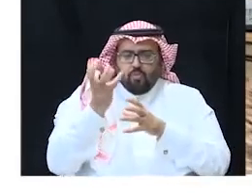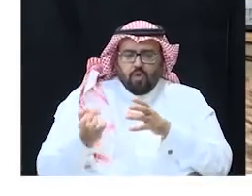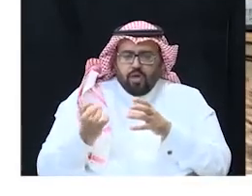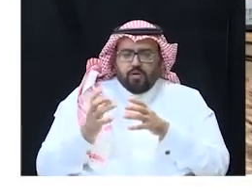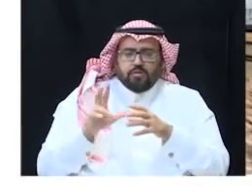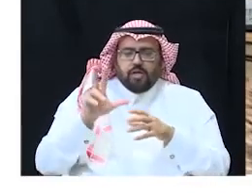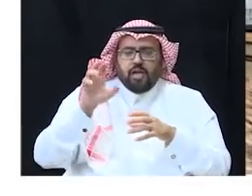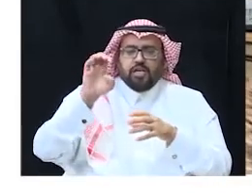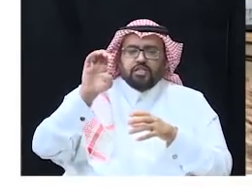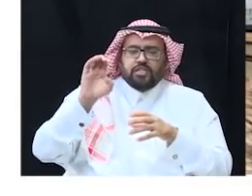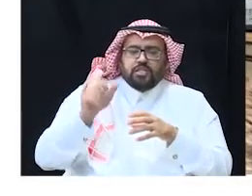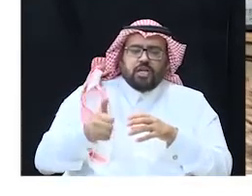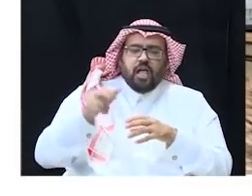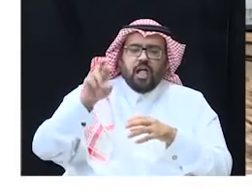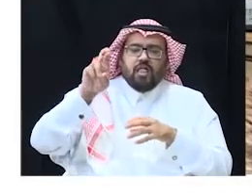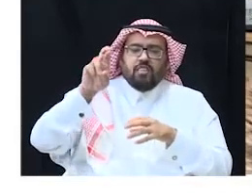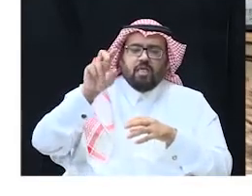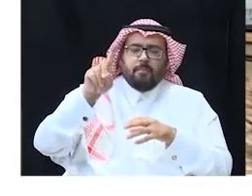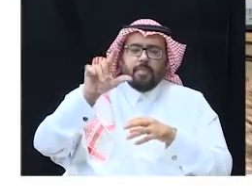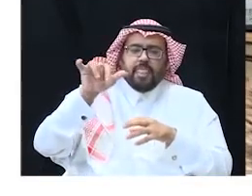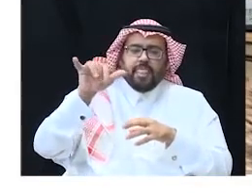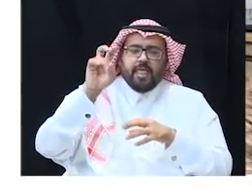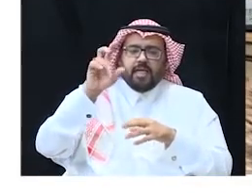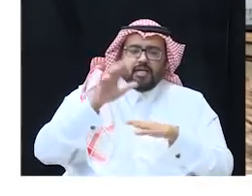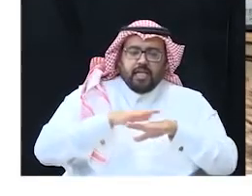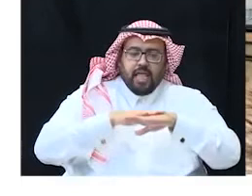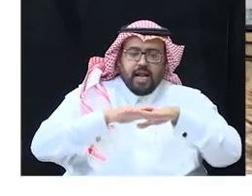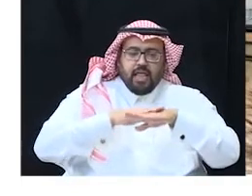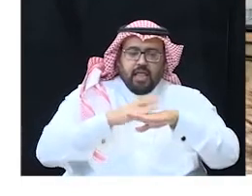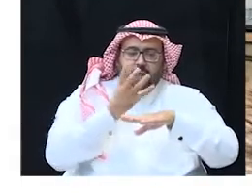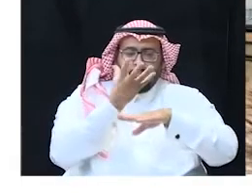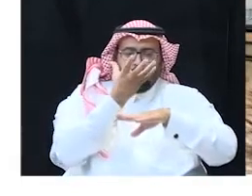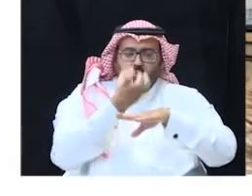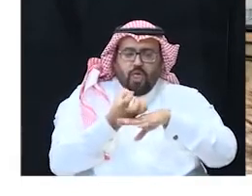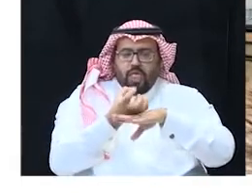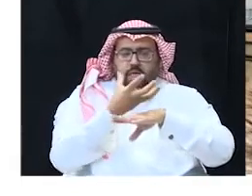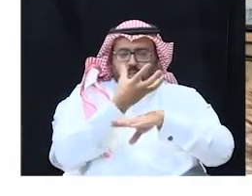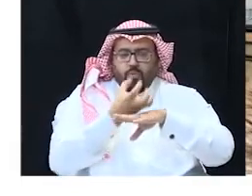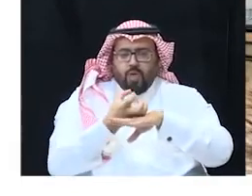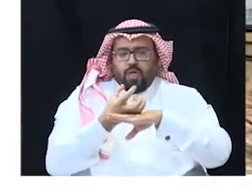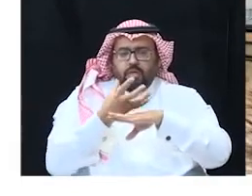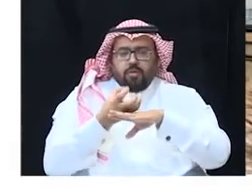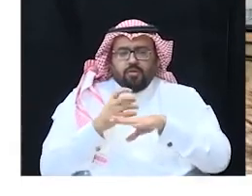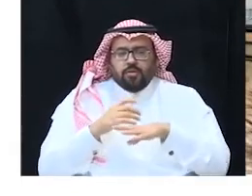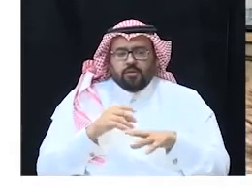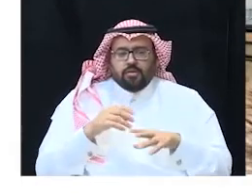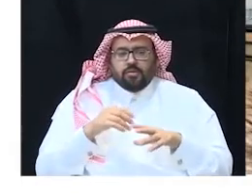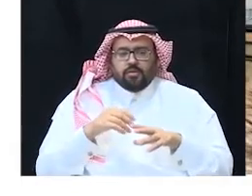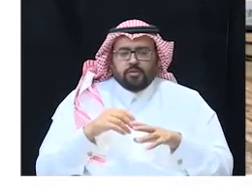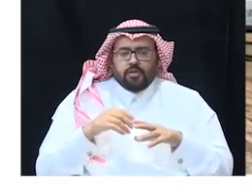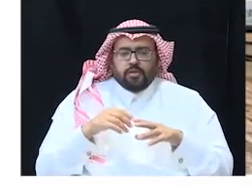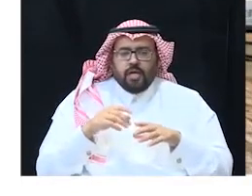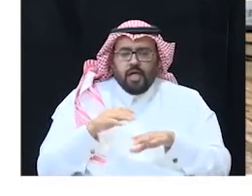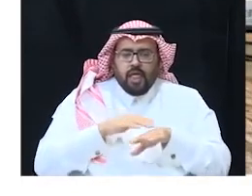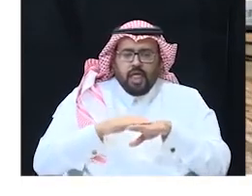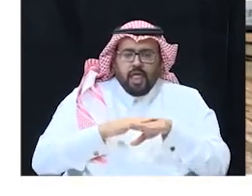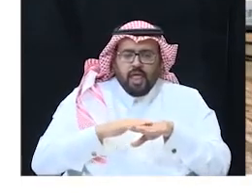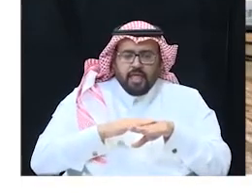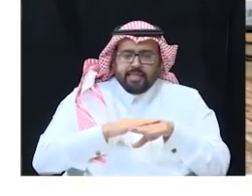الجاذبية قوة تجذب بها الأرض الأجسام إليها. المفردة التي